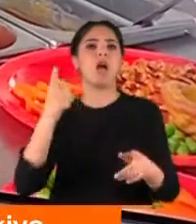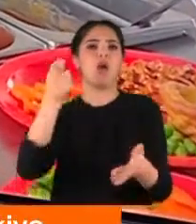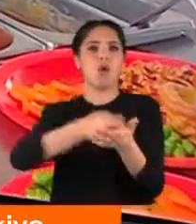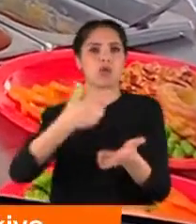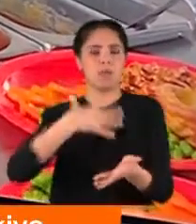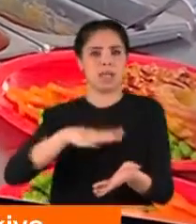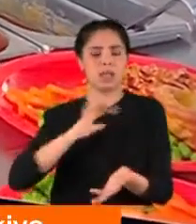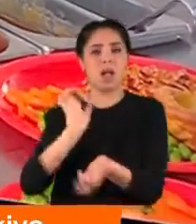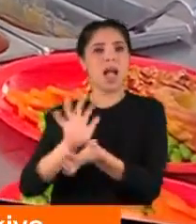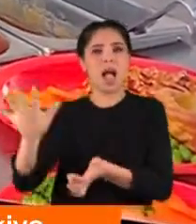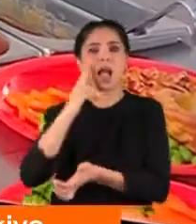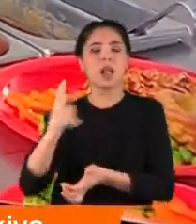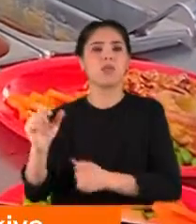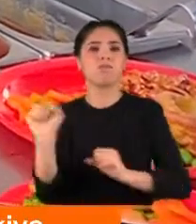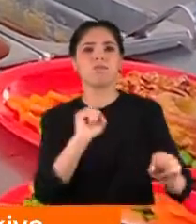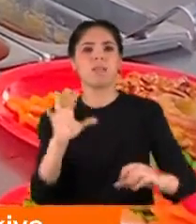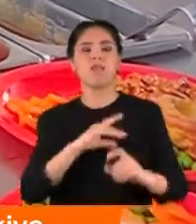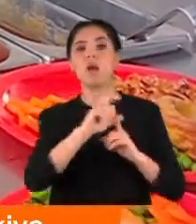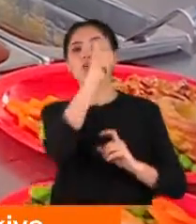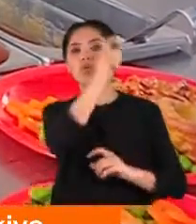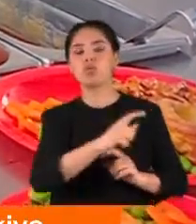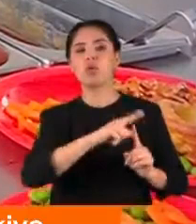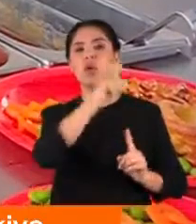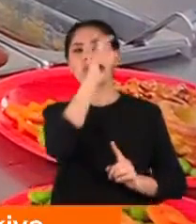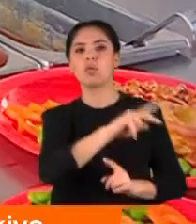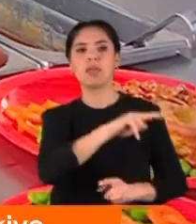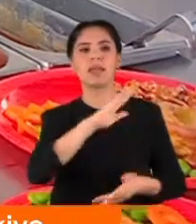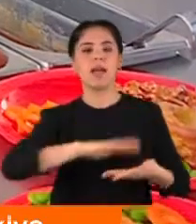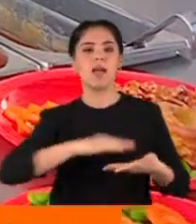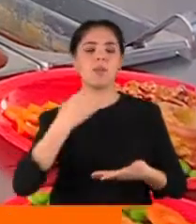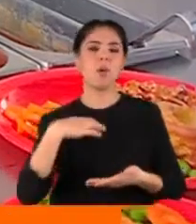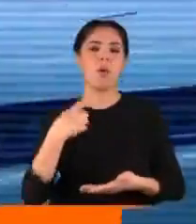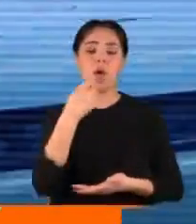Tabii isyandalar doğal olarak. Şükran Uslu ve Tunahan Sadıç'ın haberi.